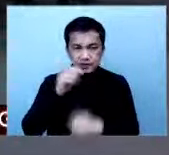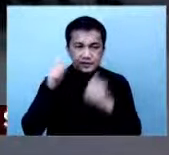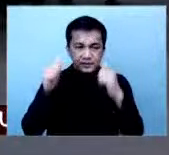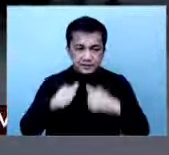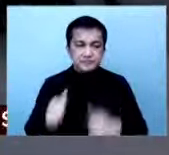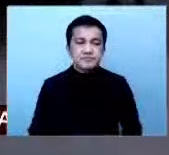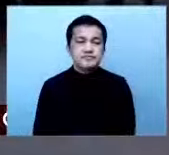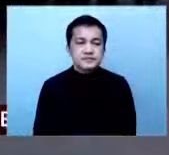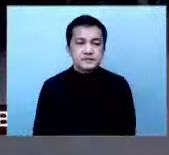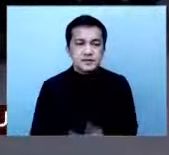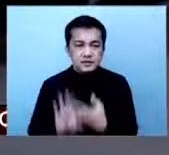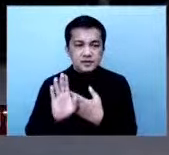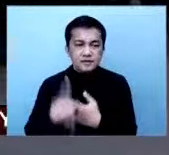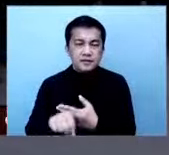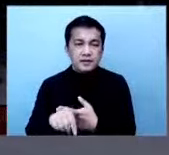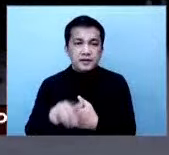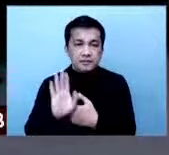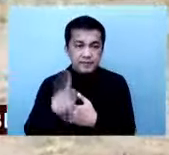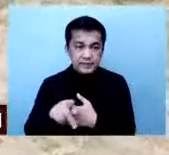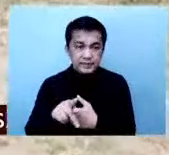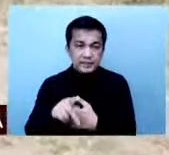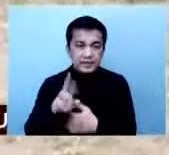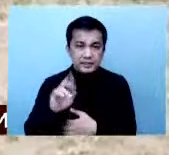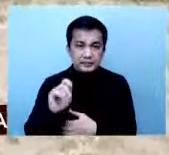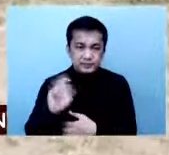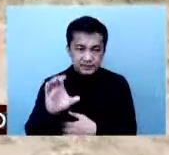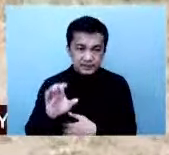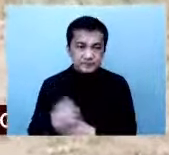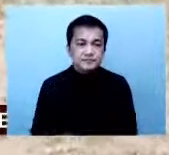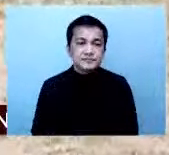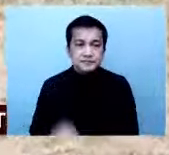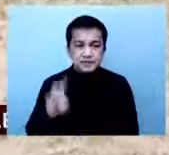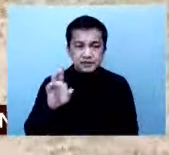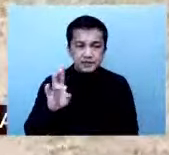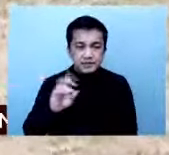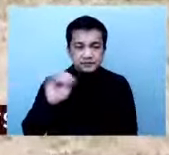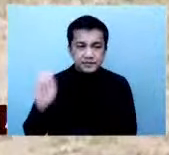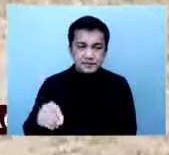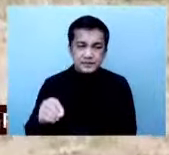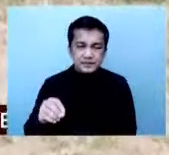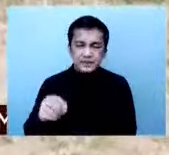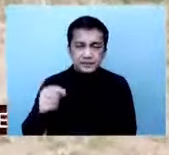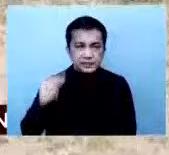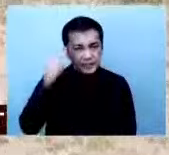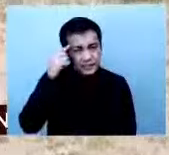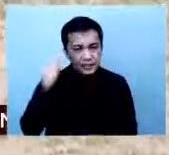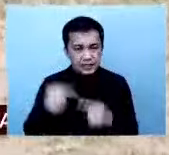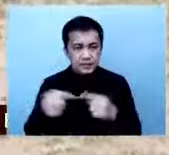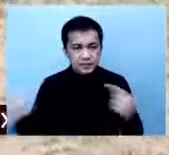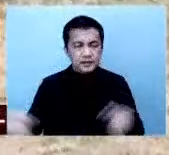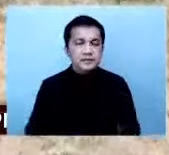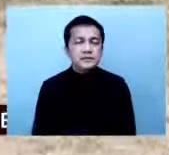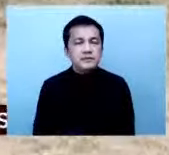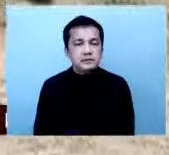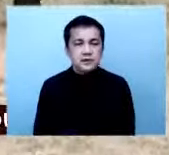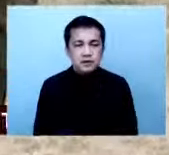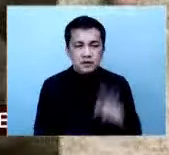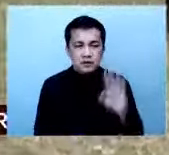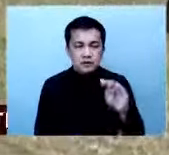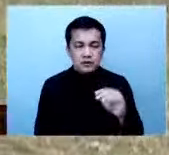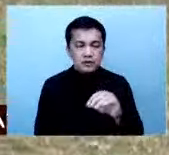na ibalik ang mandatory rotc 17% ang hindi pabor habang 14% ang